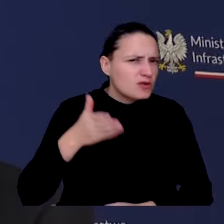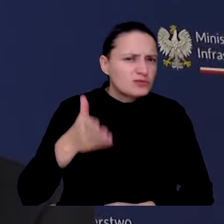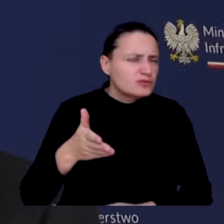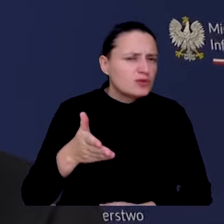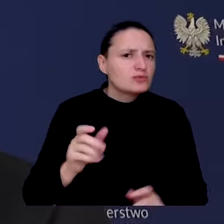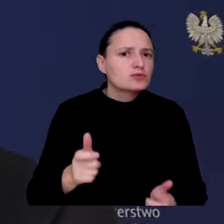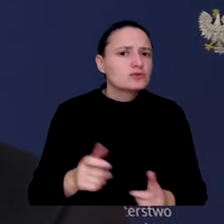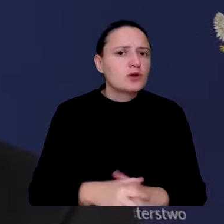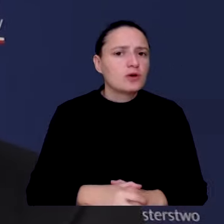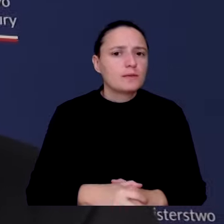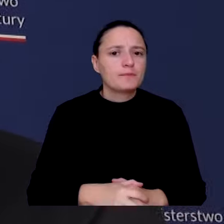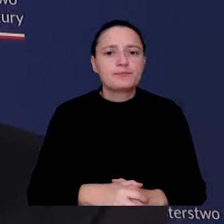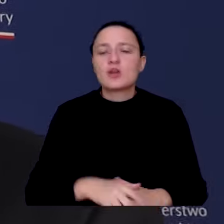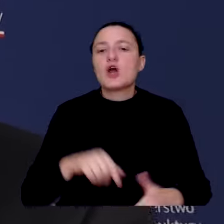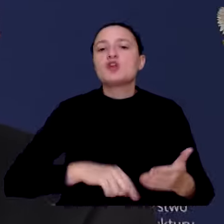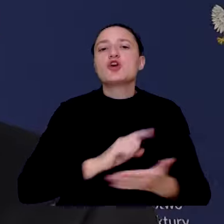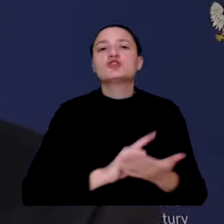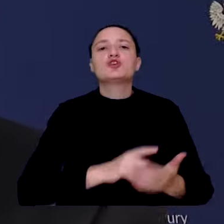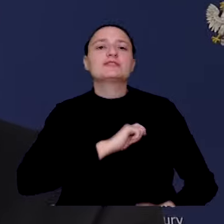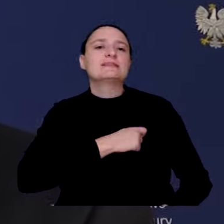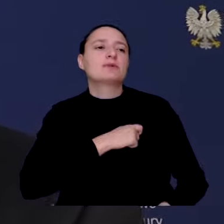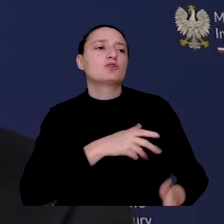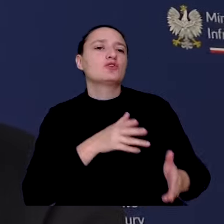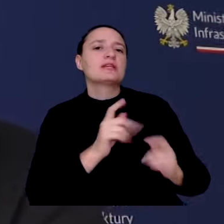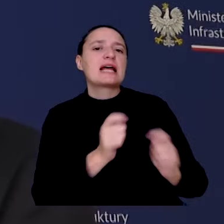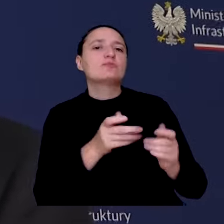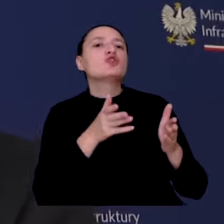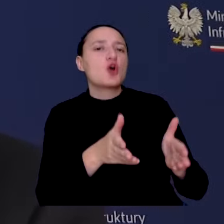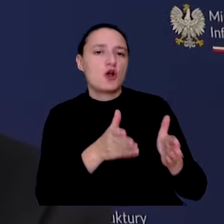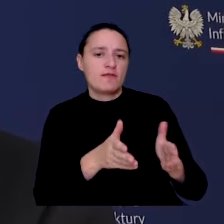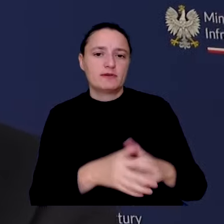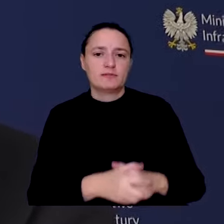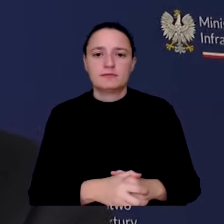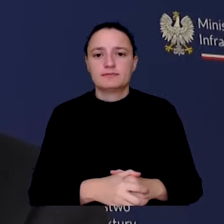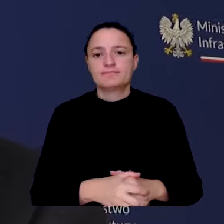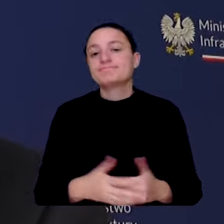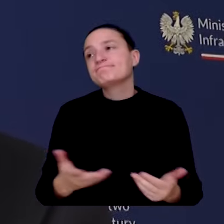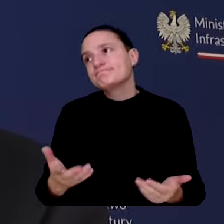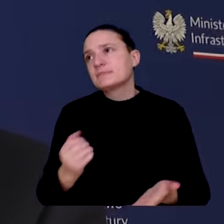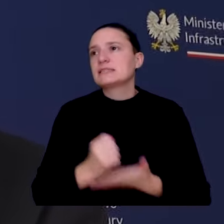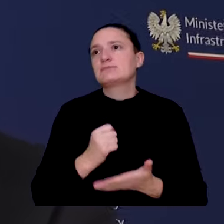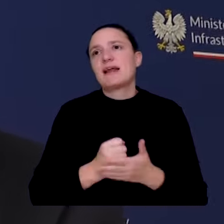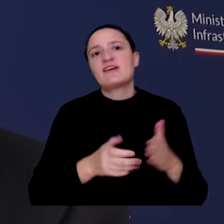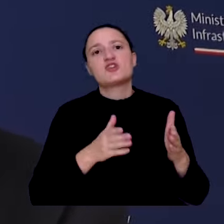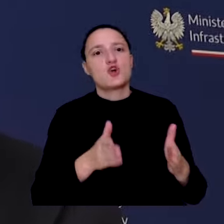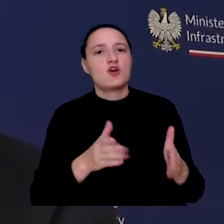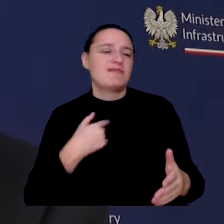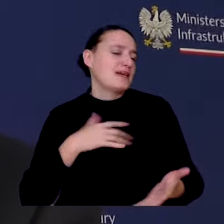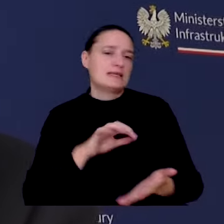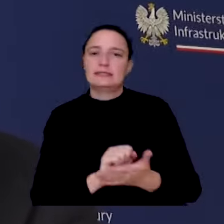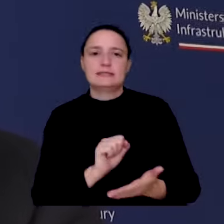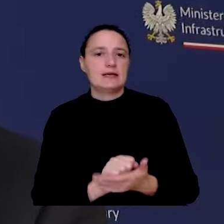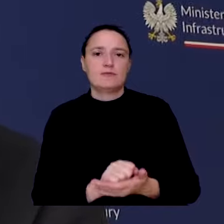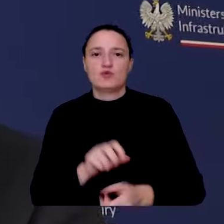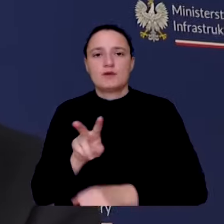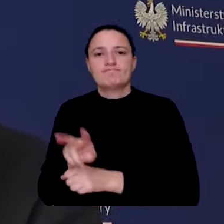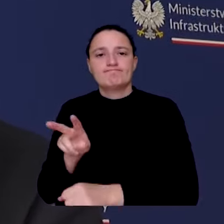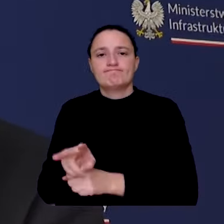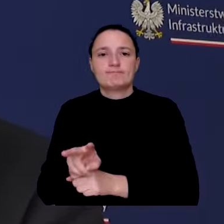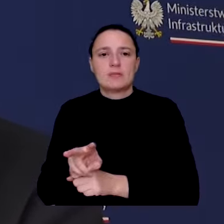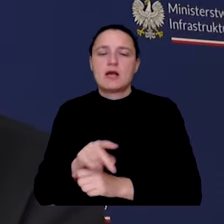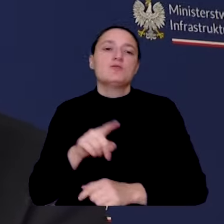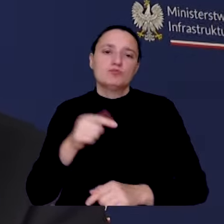to Dolnośląskiego Wojewódzkiego Inspektora Transportu Drogowego. To jeśli chodzi o kwestie drogowe, nie zajmuję się sprawami drogowymi. Trzeba